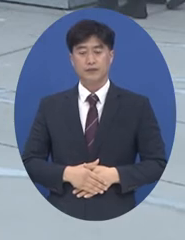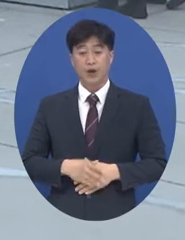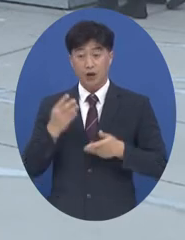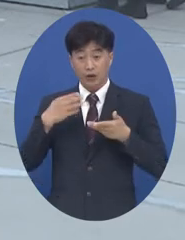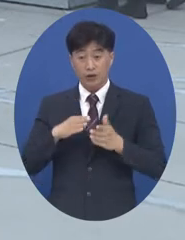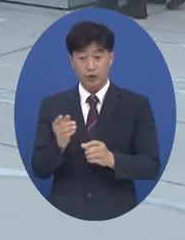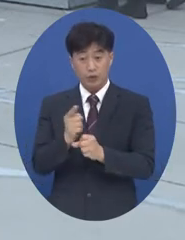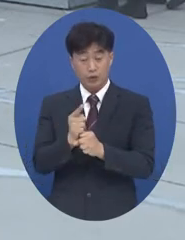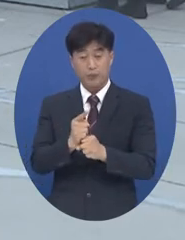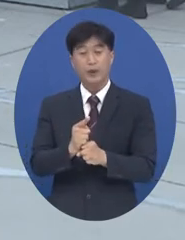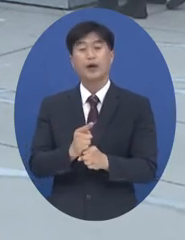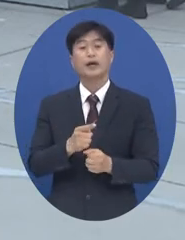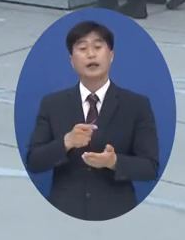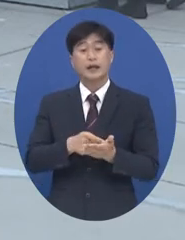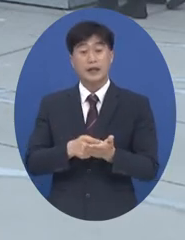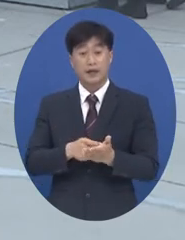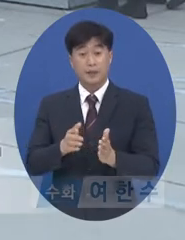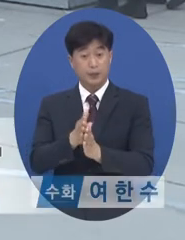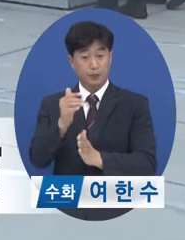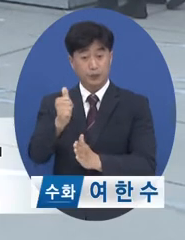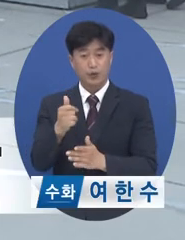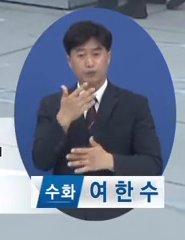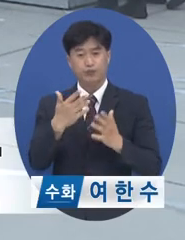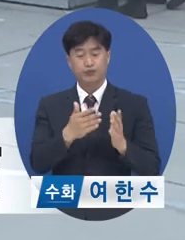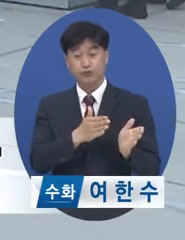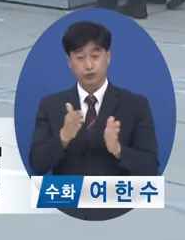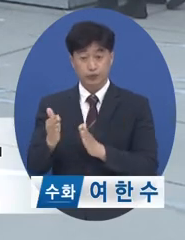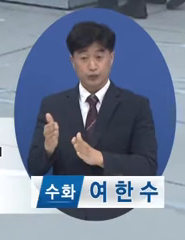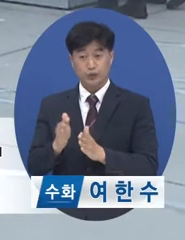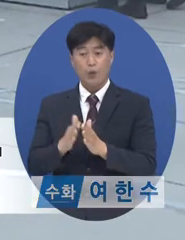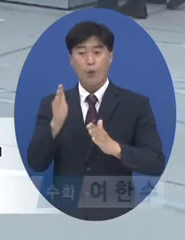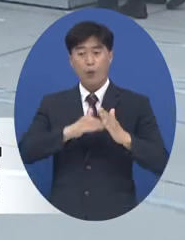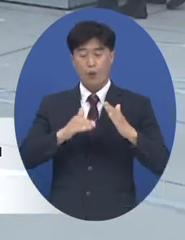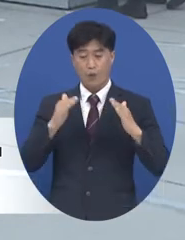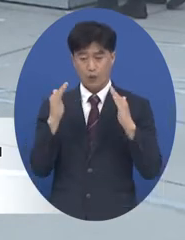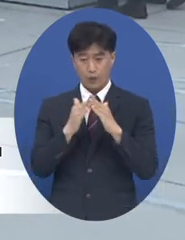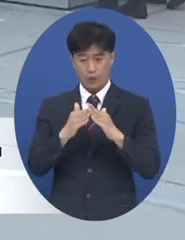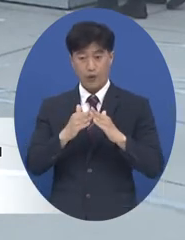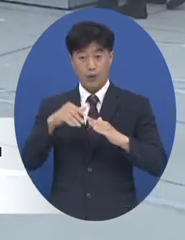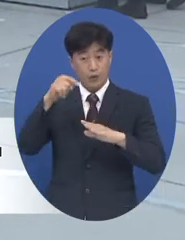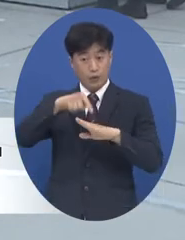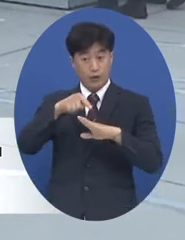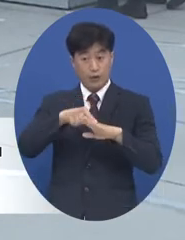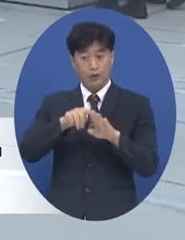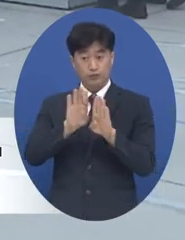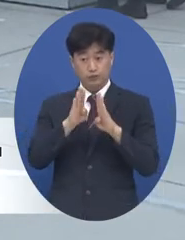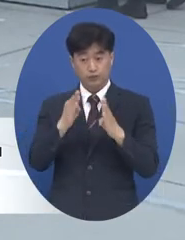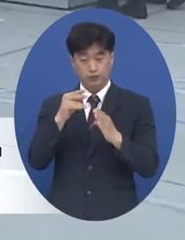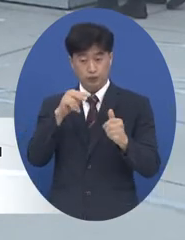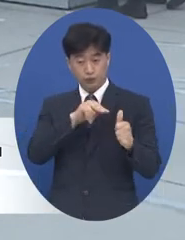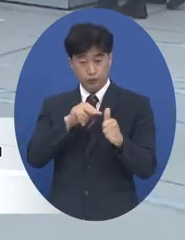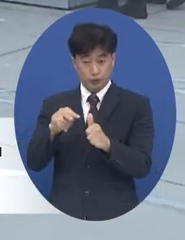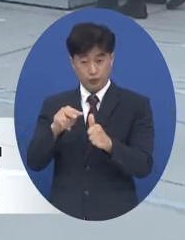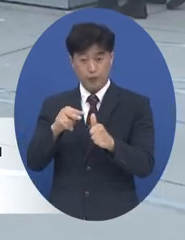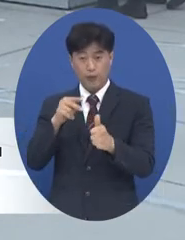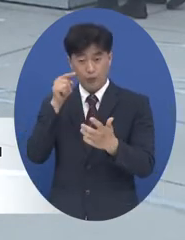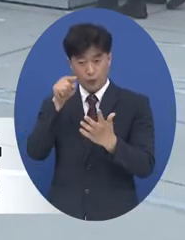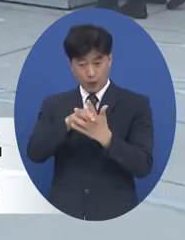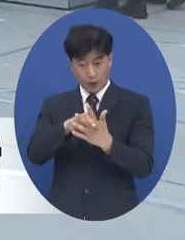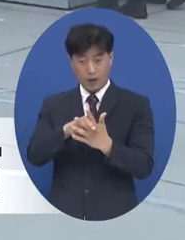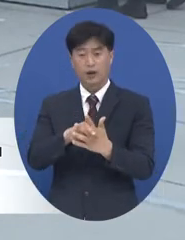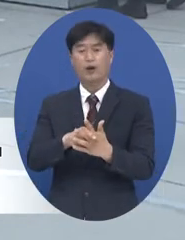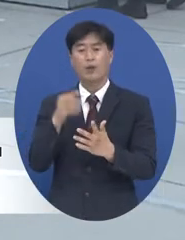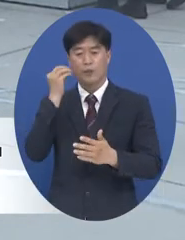경기도 소방재난본부 가 화재 사고에 대비해 공동 주택 옥상 출입문 정보를 한눈에 볼수있는 홈페이지 를 개발했습니다